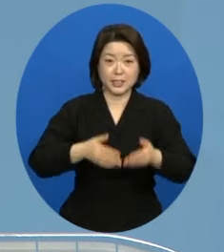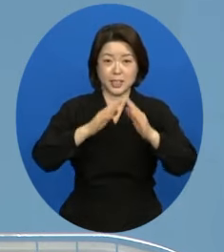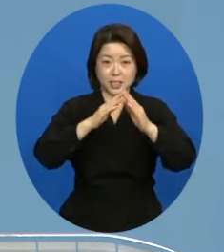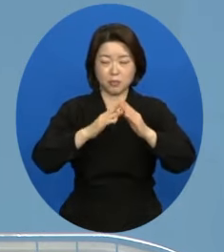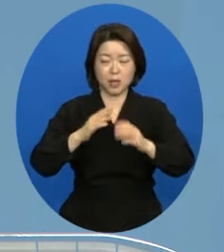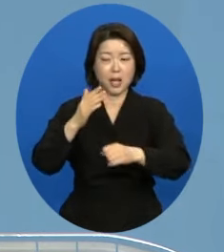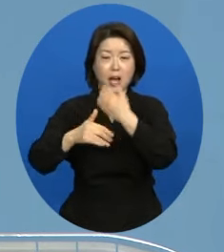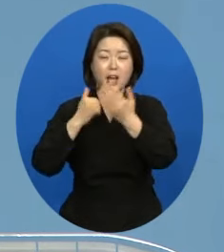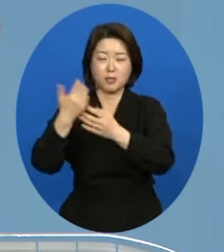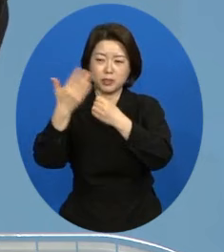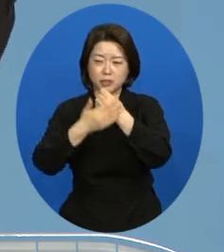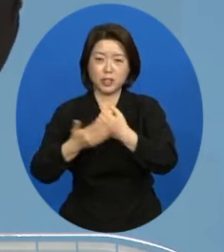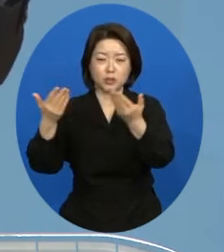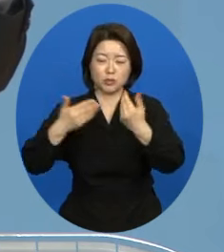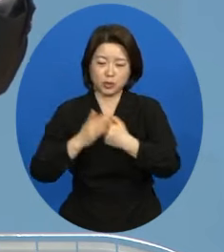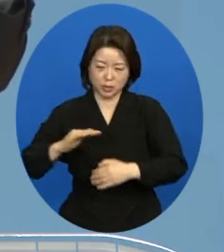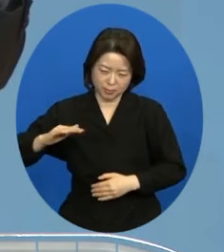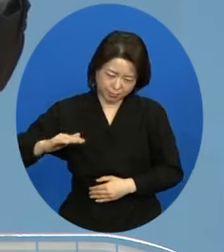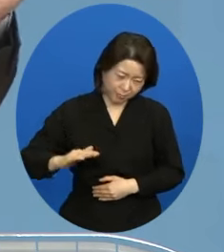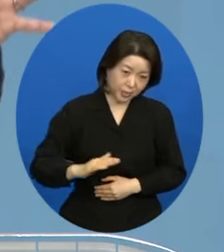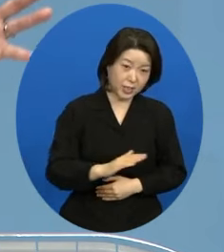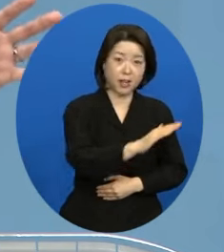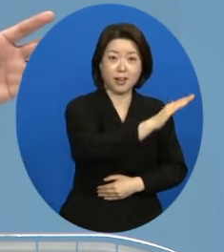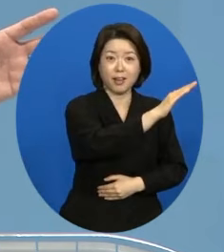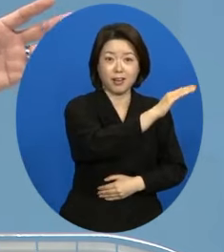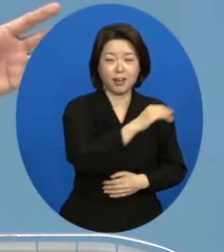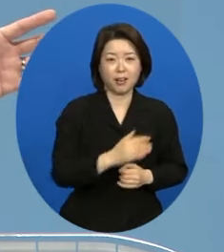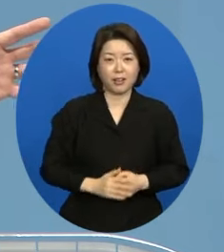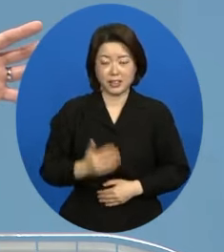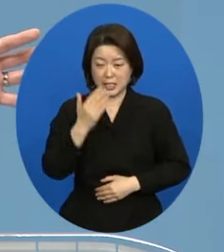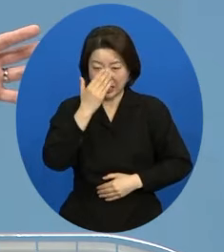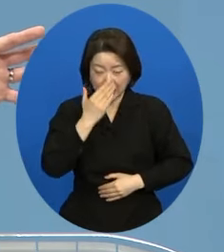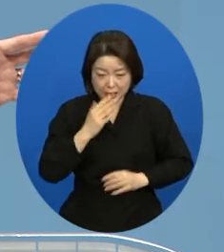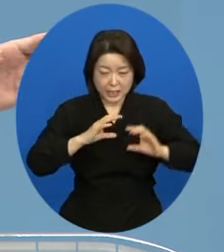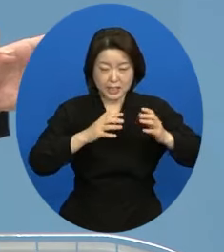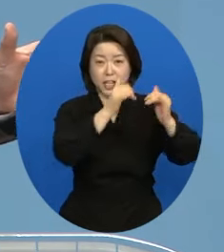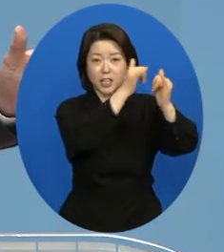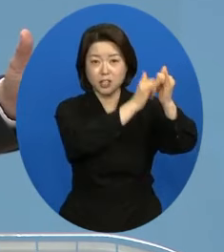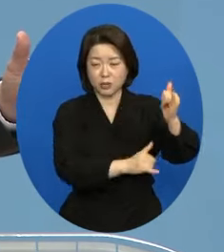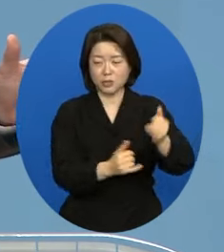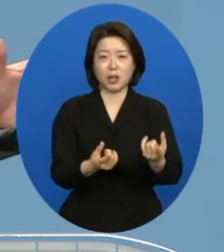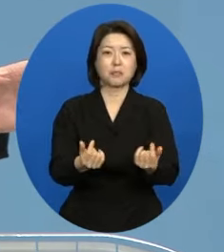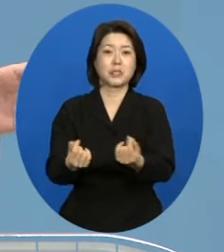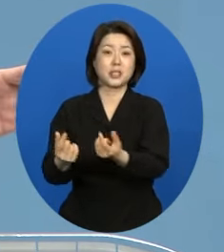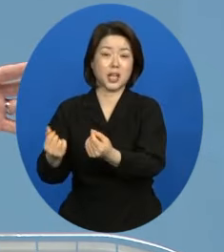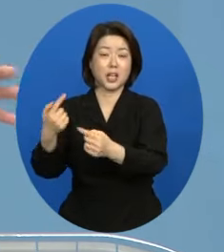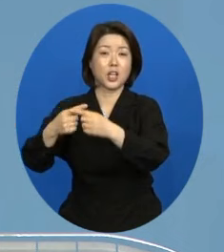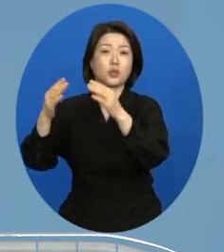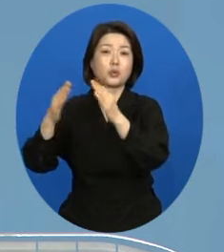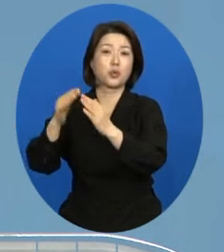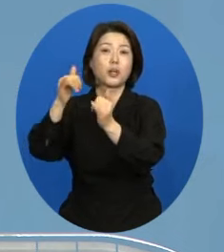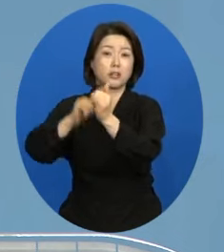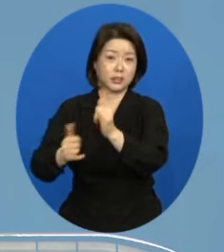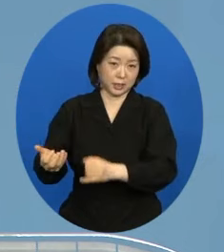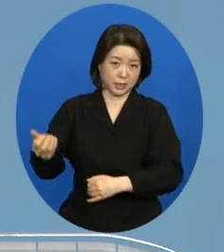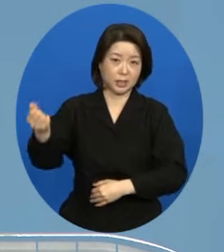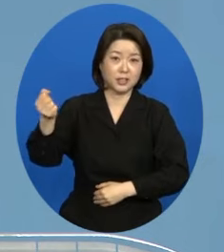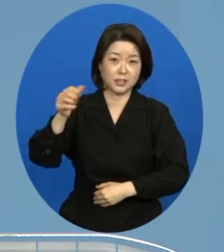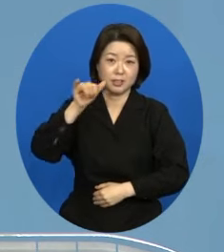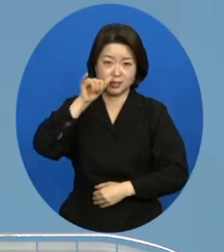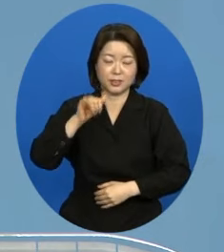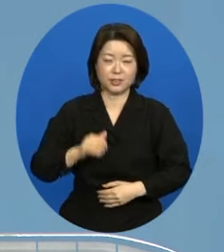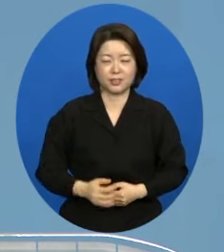하나님께서 은혜를 주셔 쫙 올라가는 그 이스라엘 역사 상당히 비슷한 그런 역사를 우리 교회도